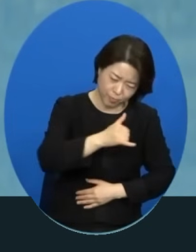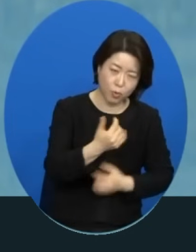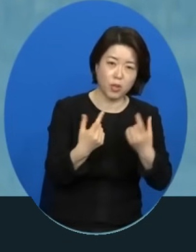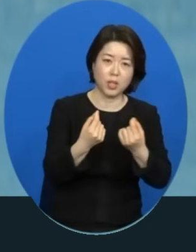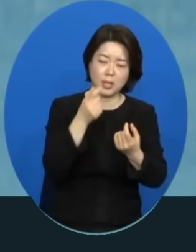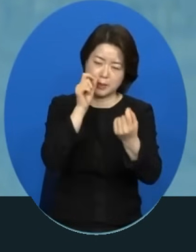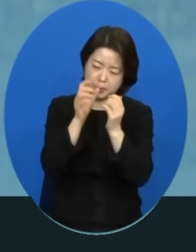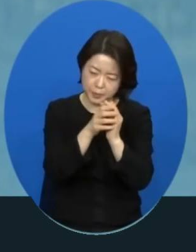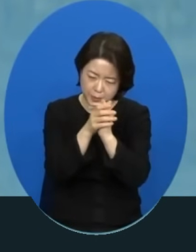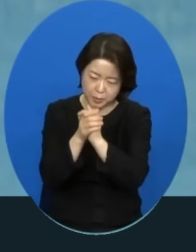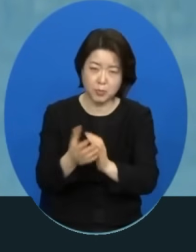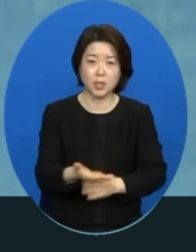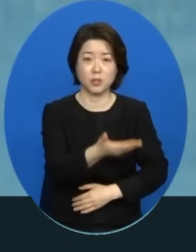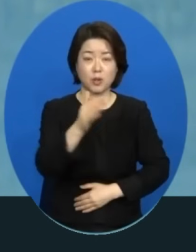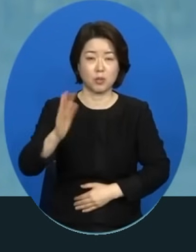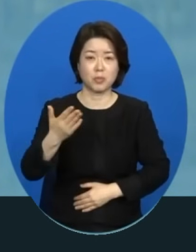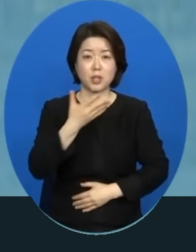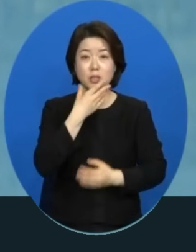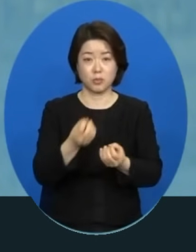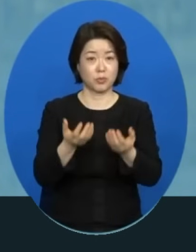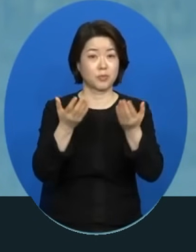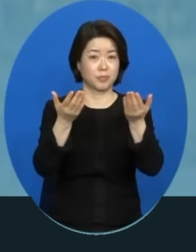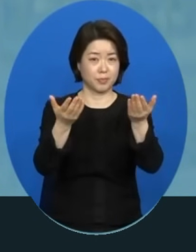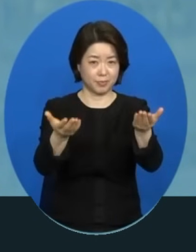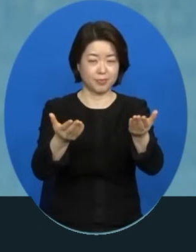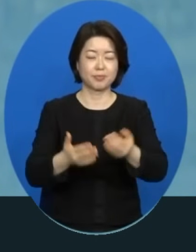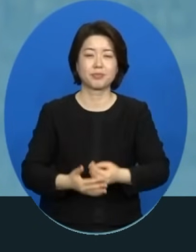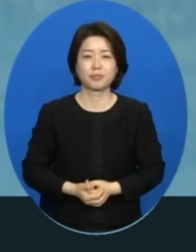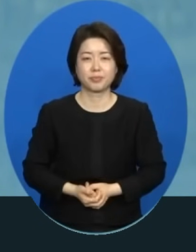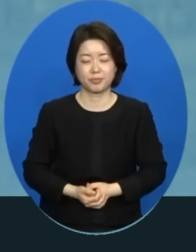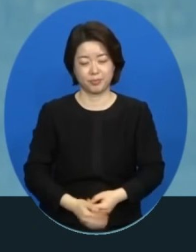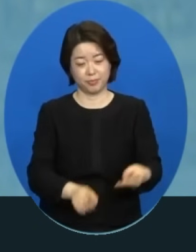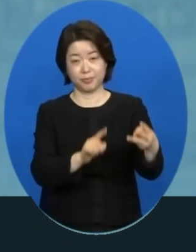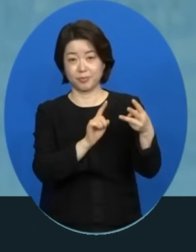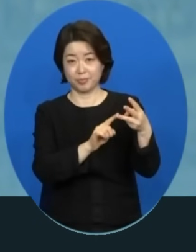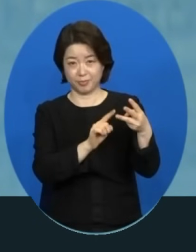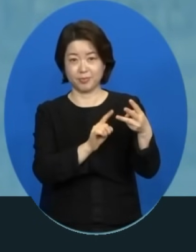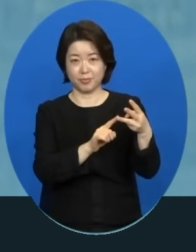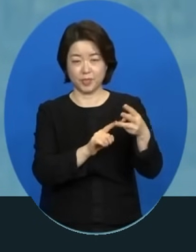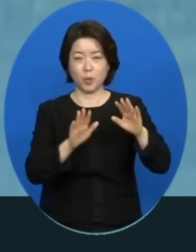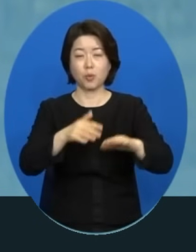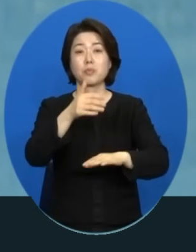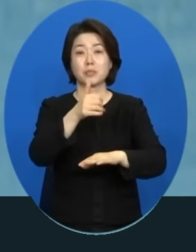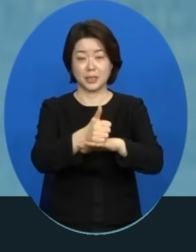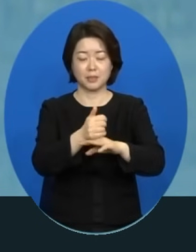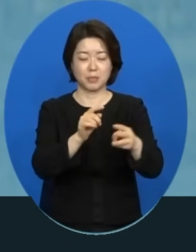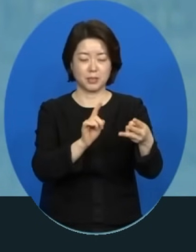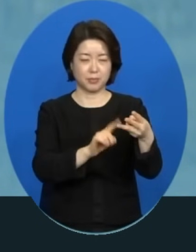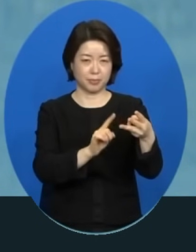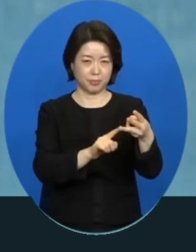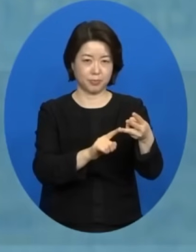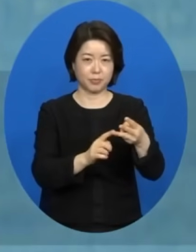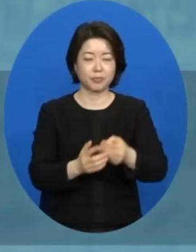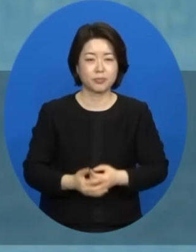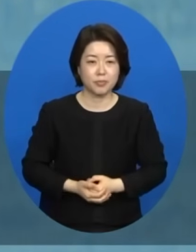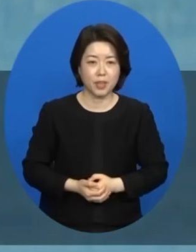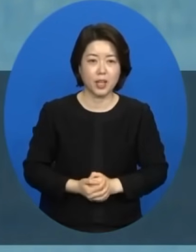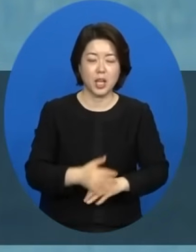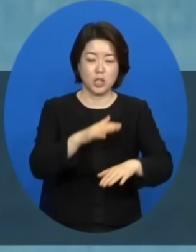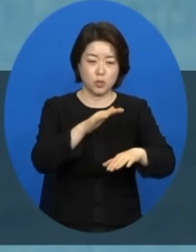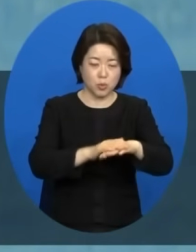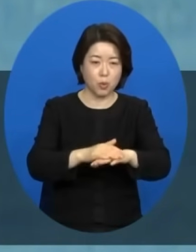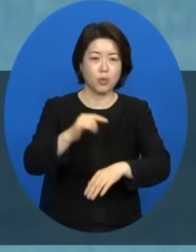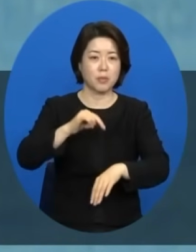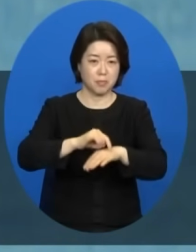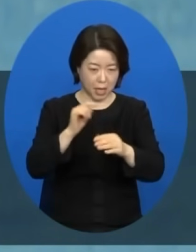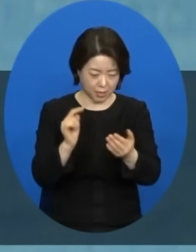친밀해지는 여러분들의 지기를 축원드립니다. 우리 세 번째가 있습니다. 이제 오늘 결론인데 따라하겠습니다. 손과 마음을